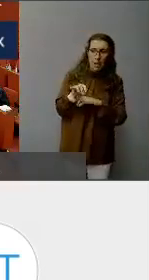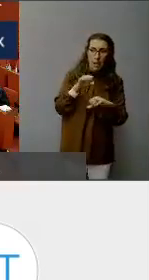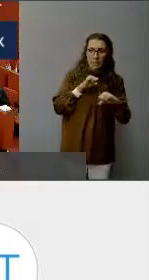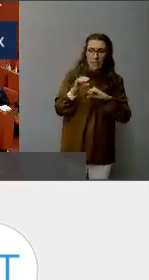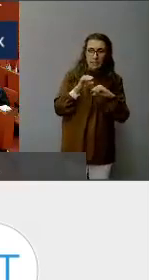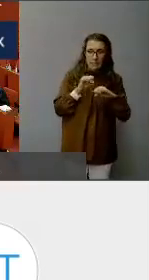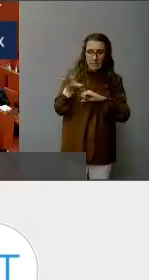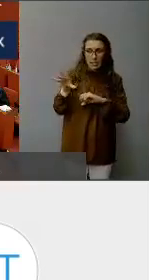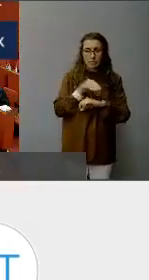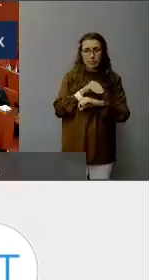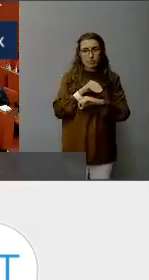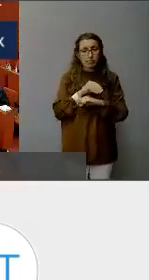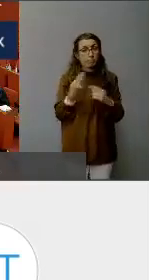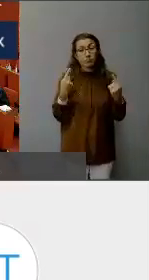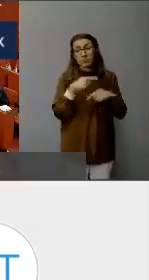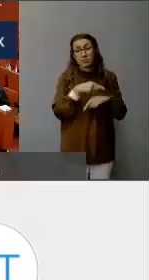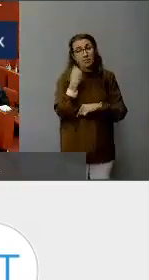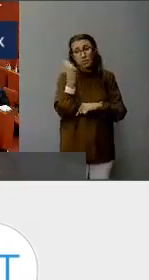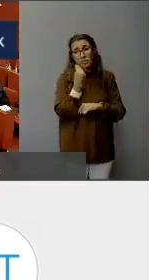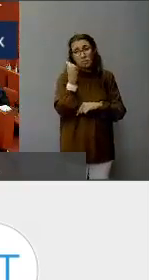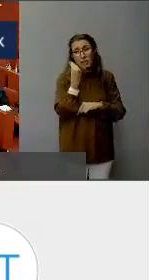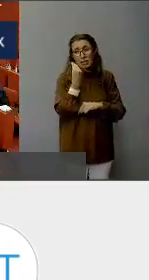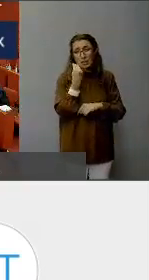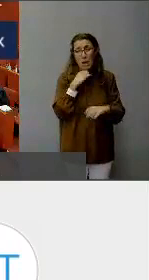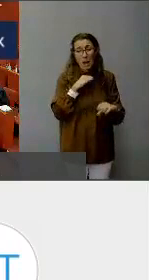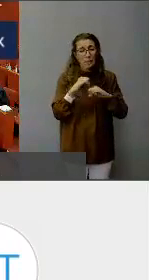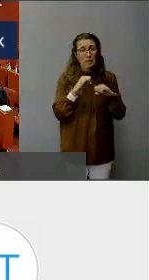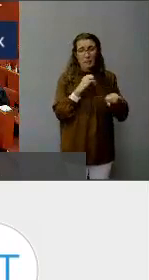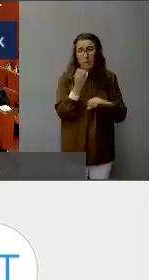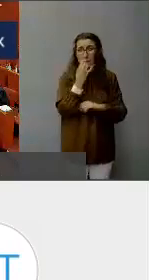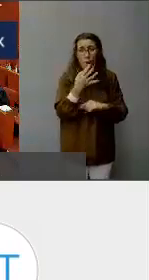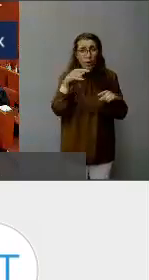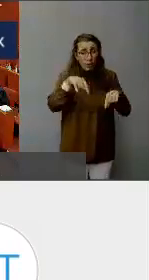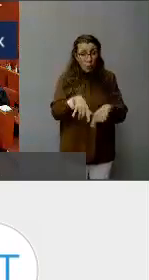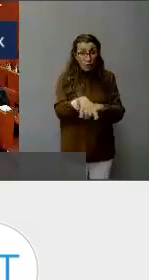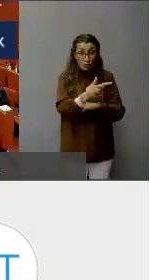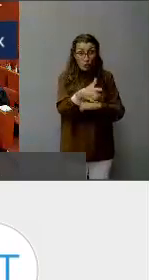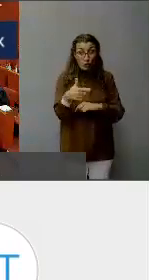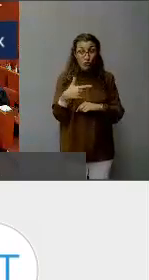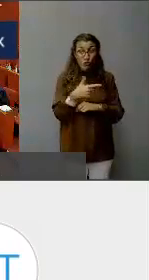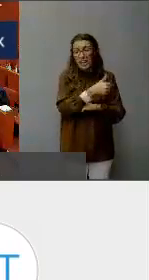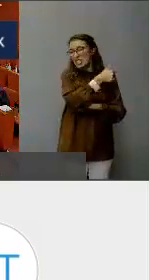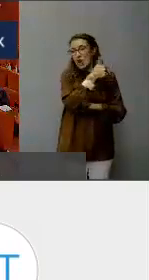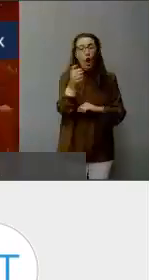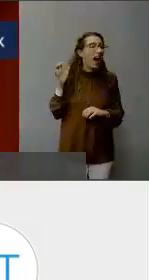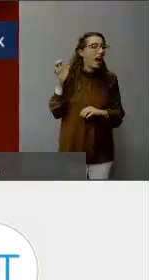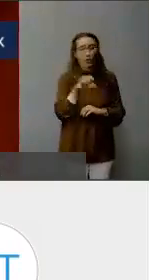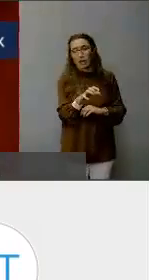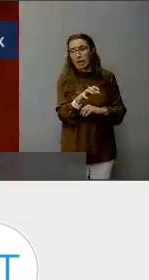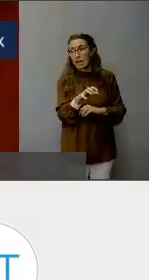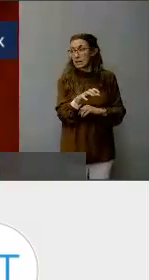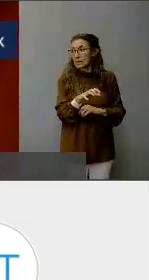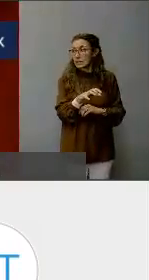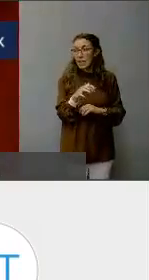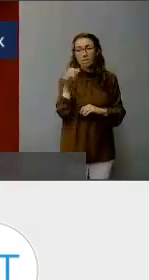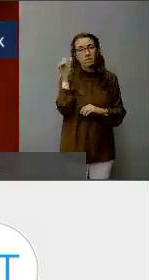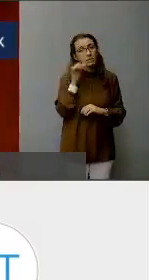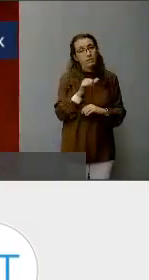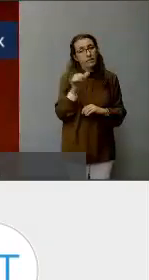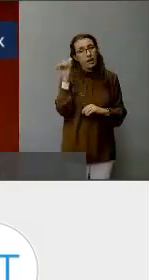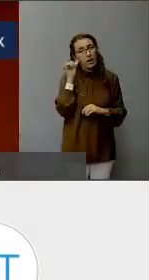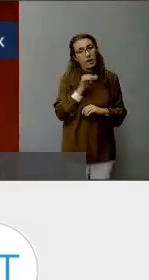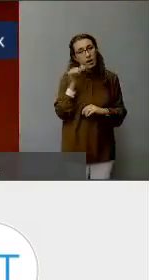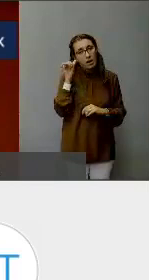non abbia residenza e che la buona amministrazione qui non esista ci sia solo arroganza spesso falsità e